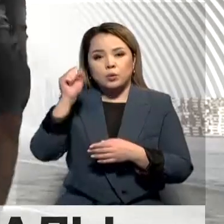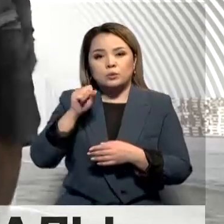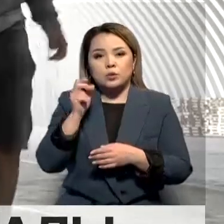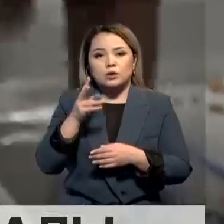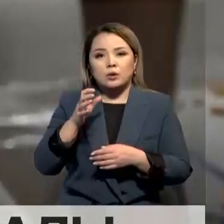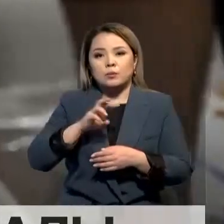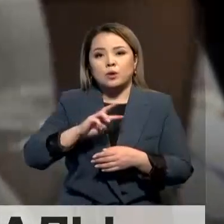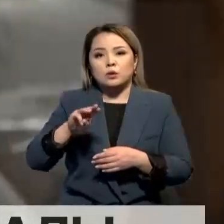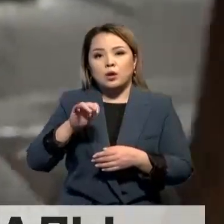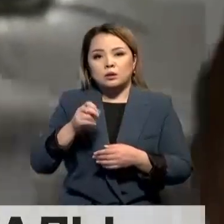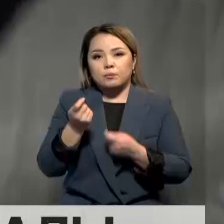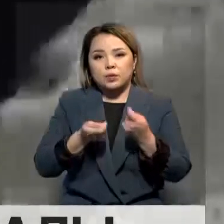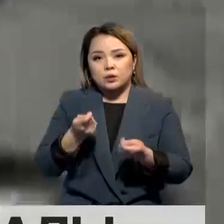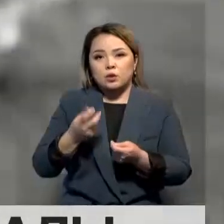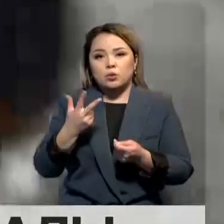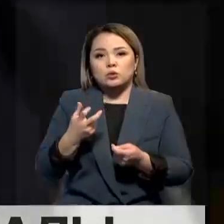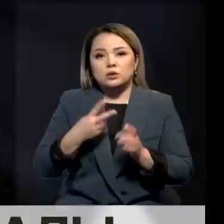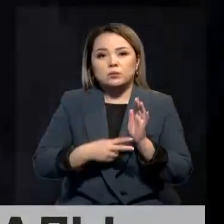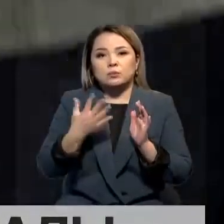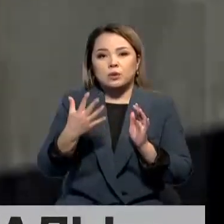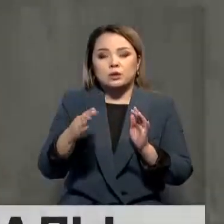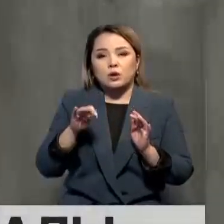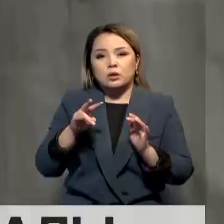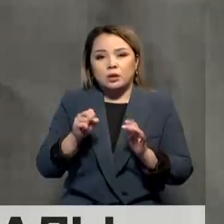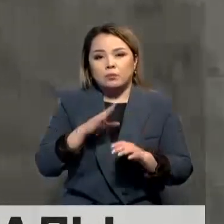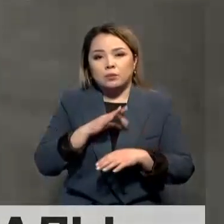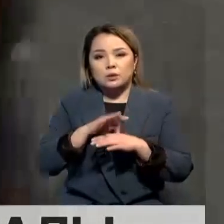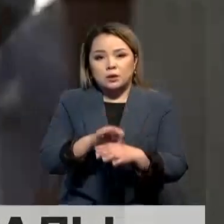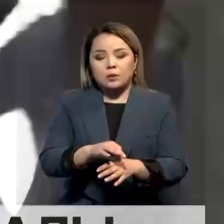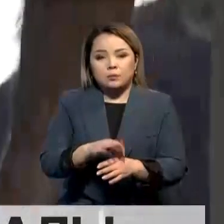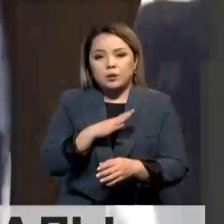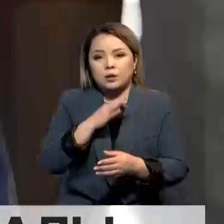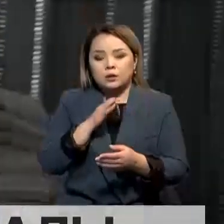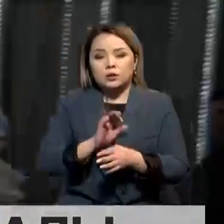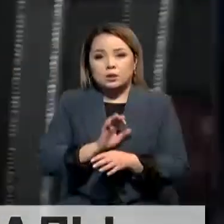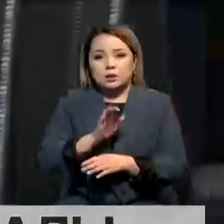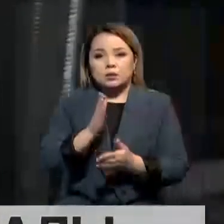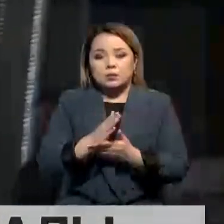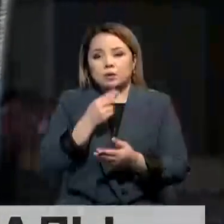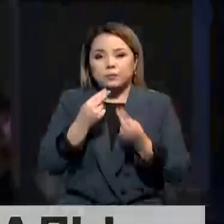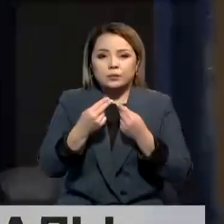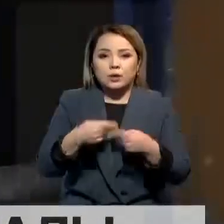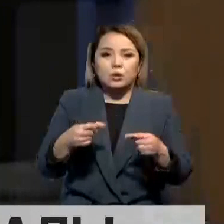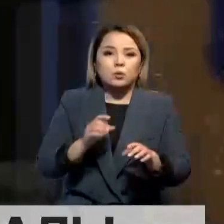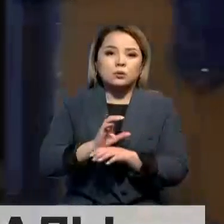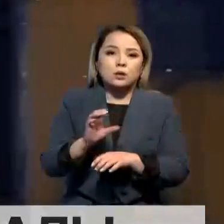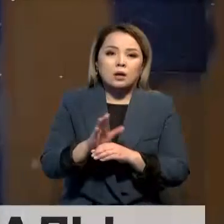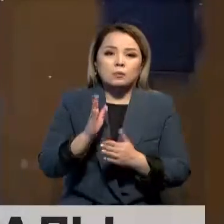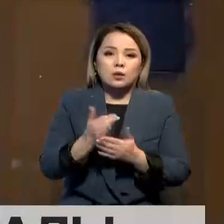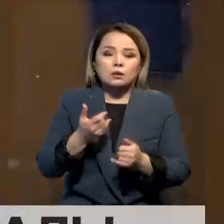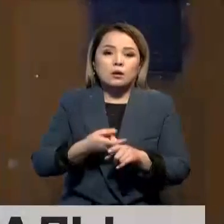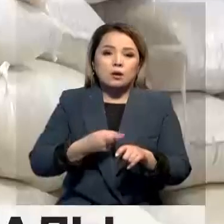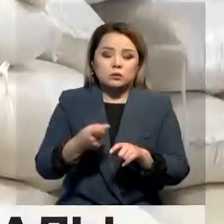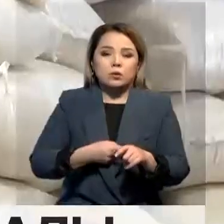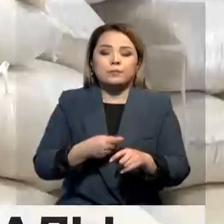миллион тонна бидай және 375 мың тонна ұн жеткізді. Ішкі сұраныстың басым бөлігі еліміздің астық өнімдерімен өтелді. Оған қоса